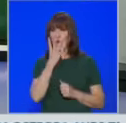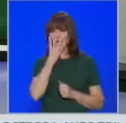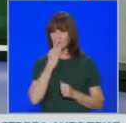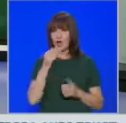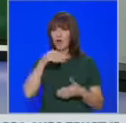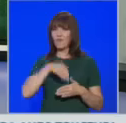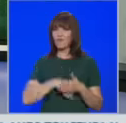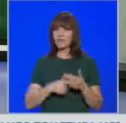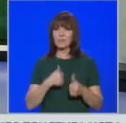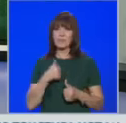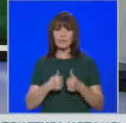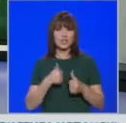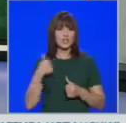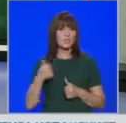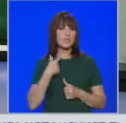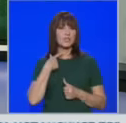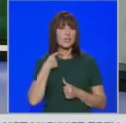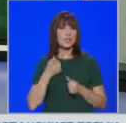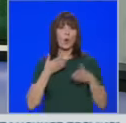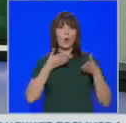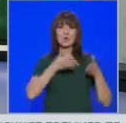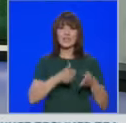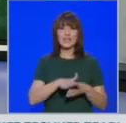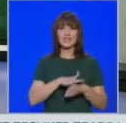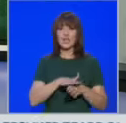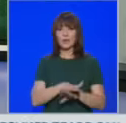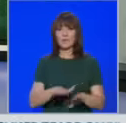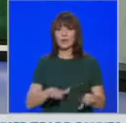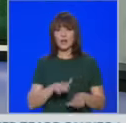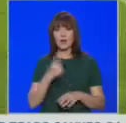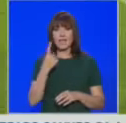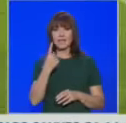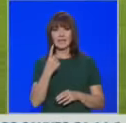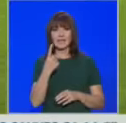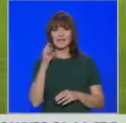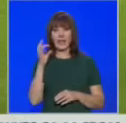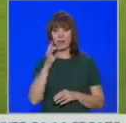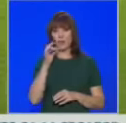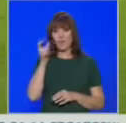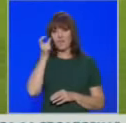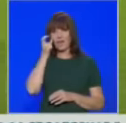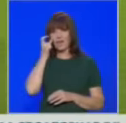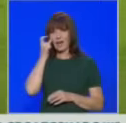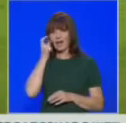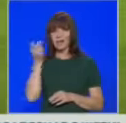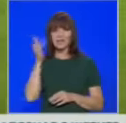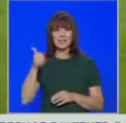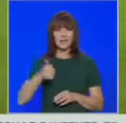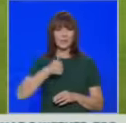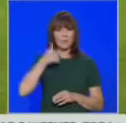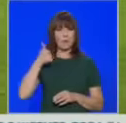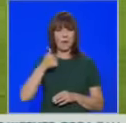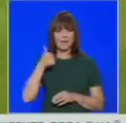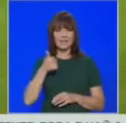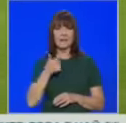разочарование във вътрешното първенство. Шампионите загубиха гостуването си на Черно море с 0-1 във Варна. След гръмките победи над Астана в